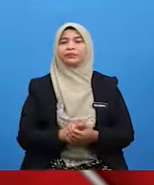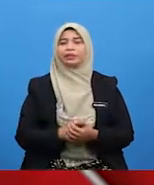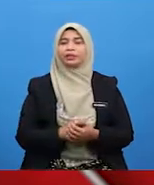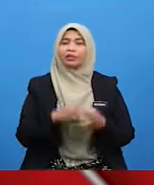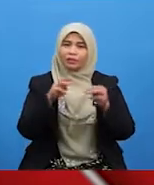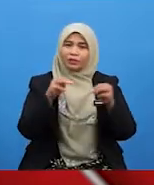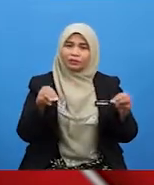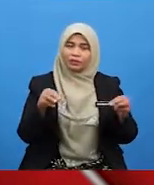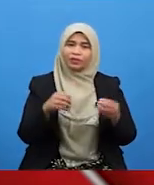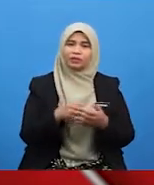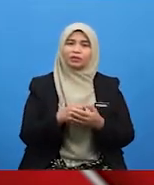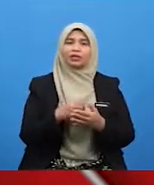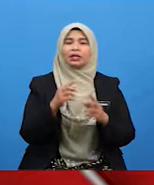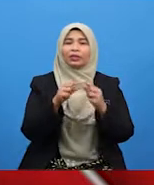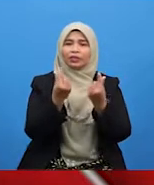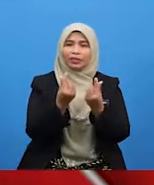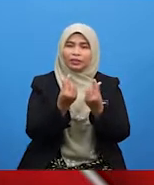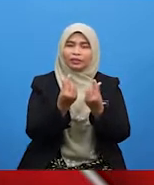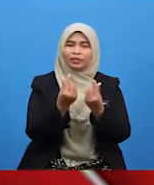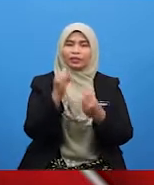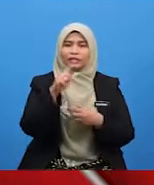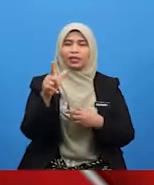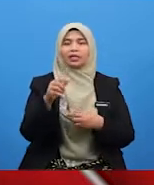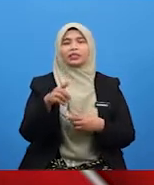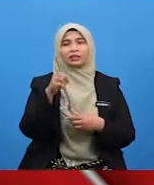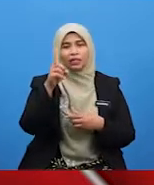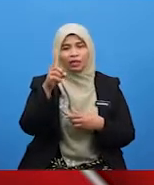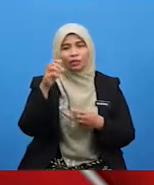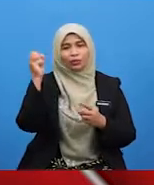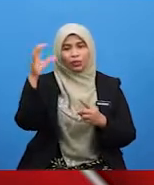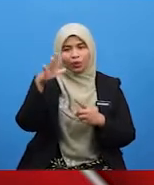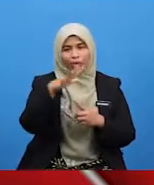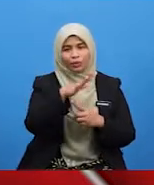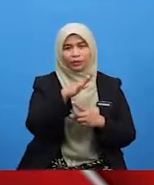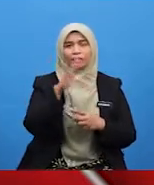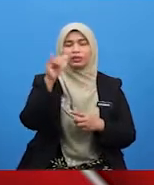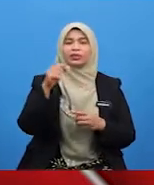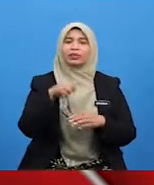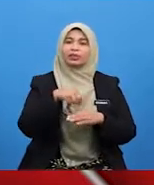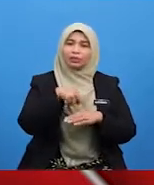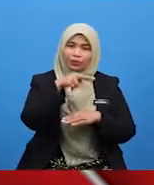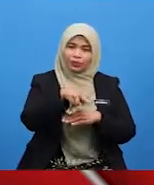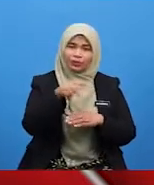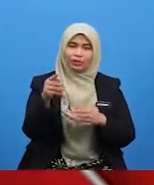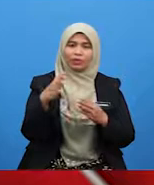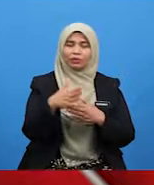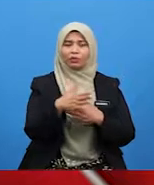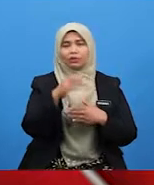Murid-murid, Al-Quran ialah salah satu wahyu yang diturunkan oleh